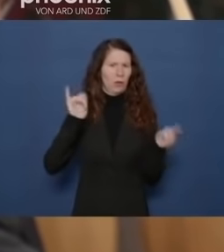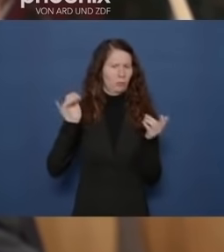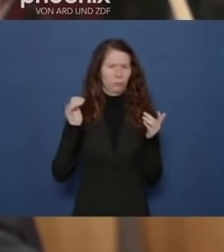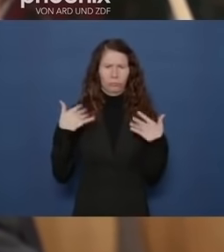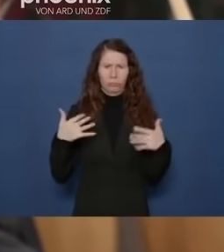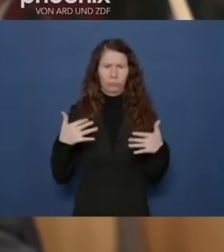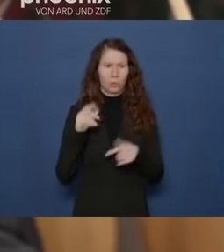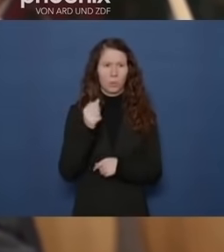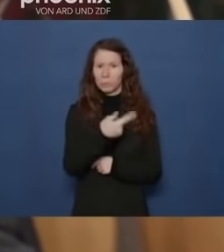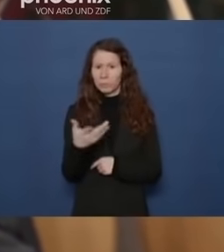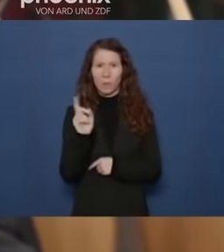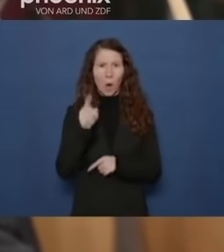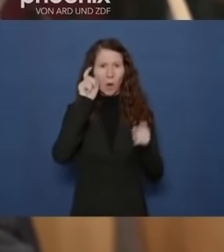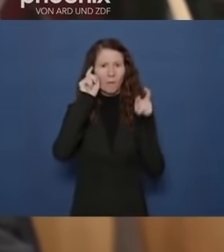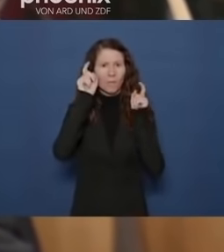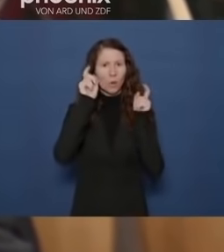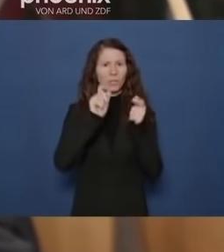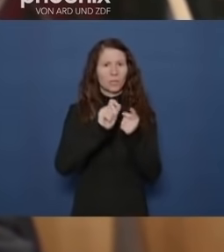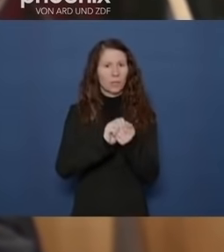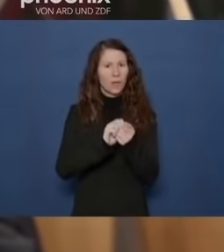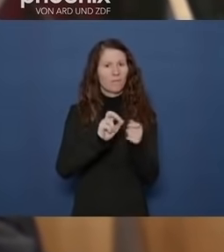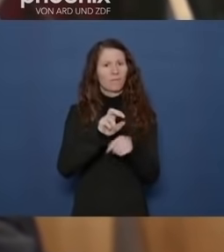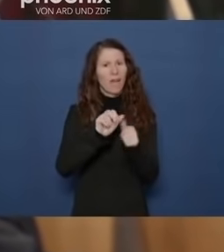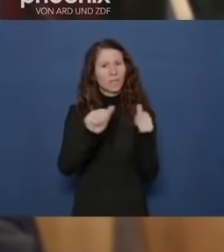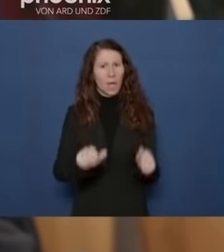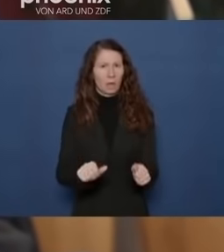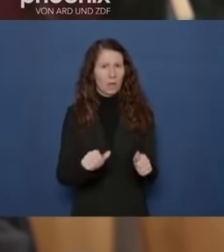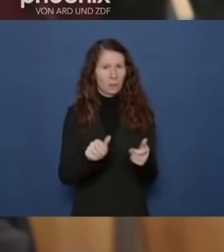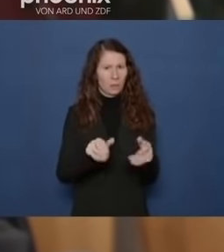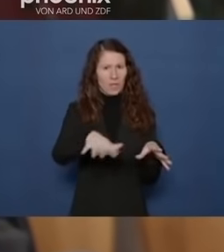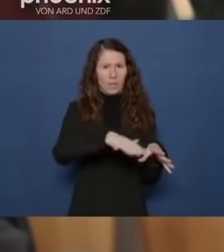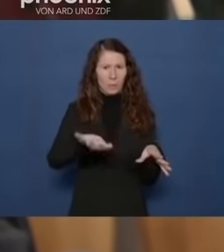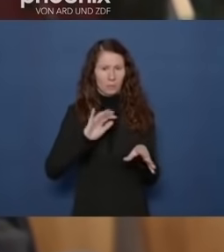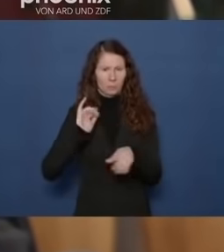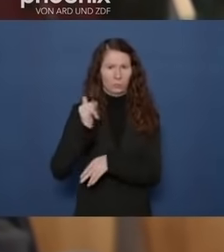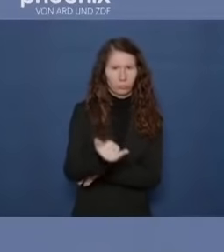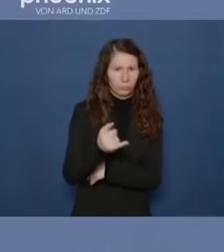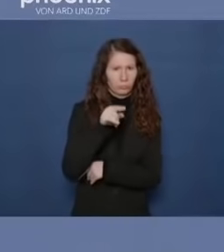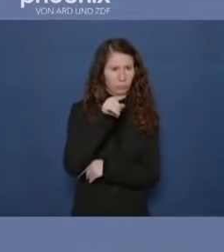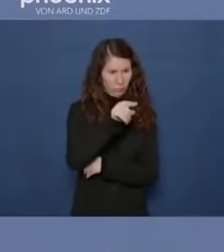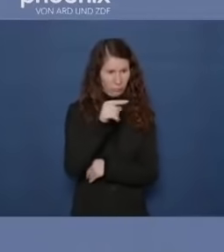in Virusvariantengebiete? Halten Sie das nicht für das falsche Signal zu dieser Zeit?